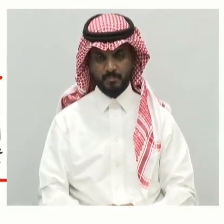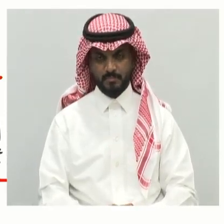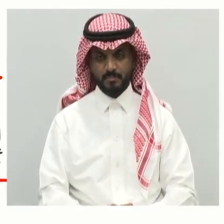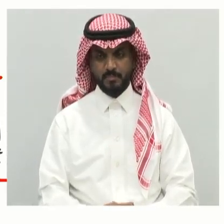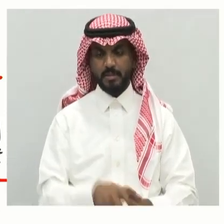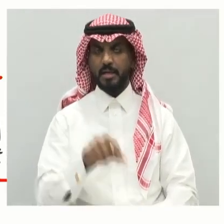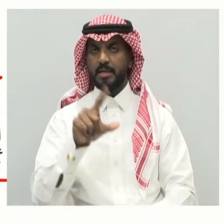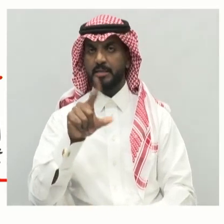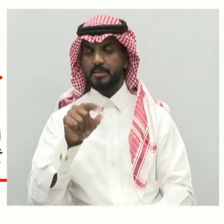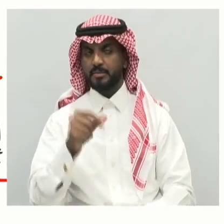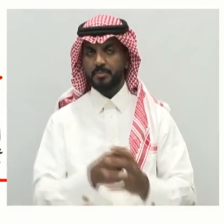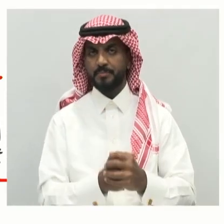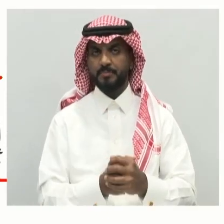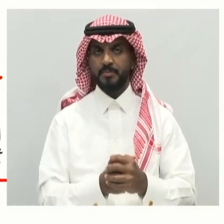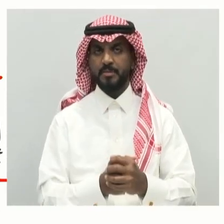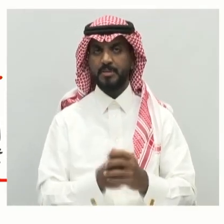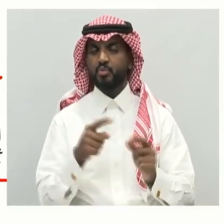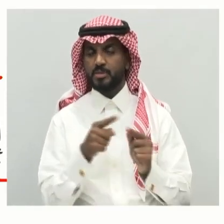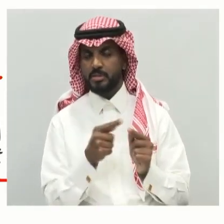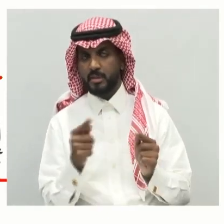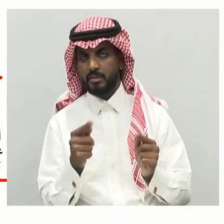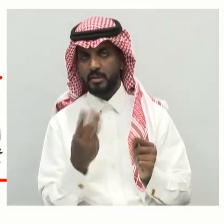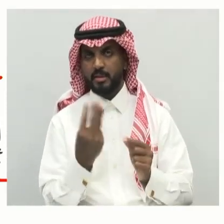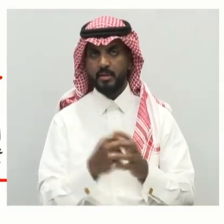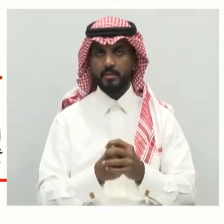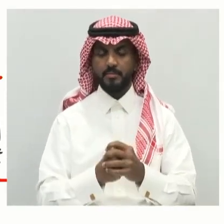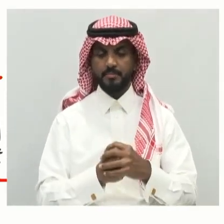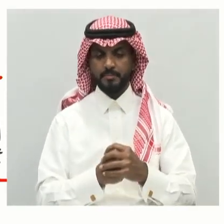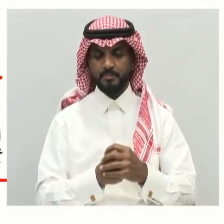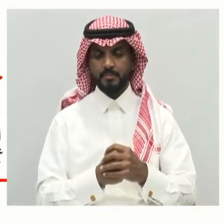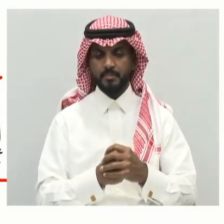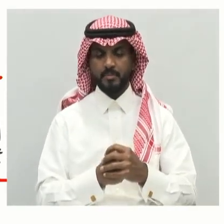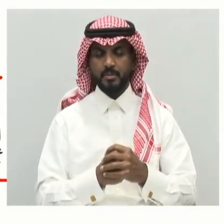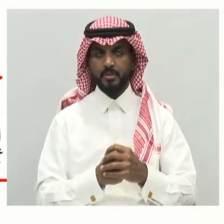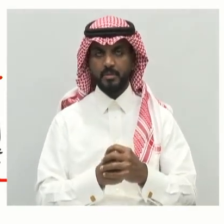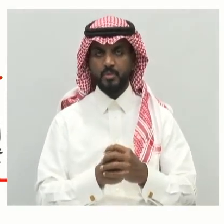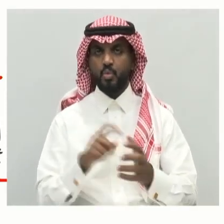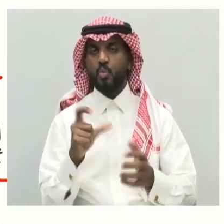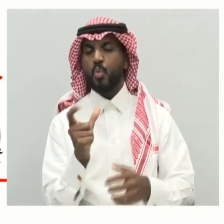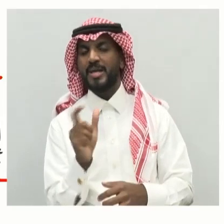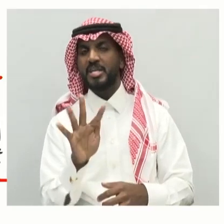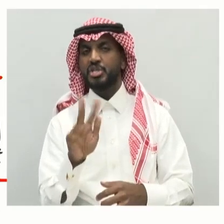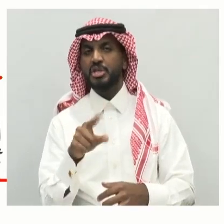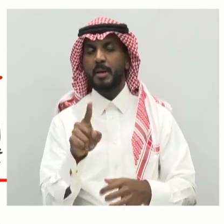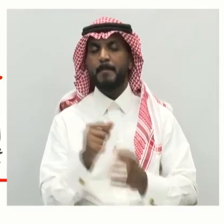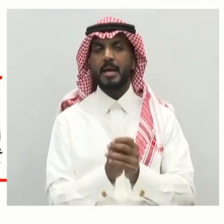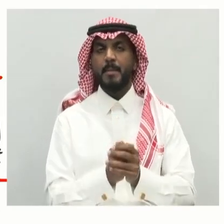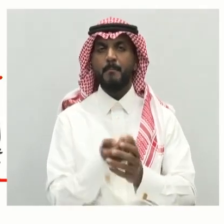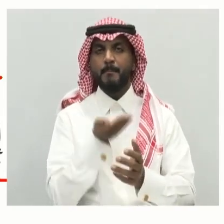احسنتم وبارك الله فيكم السطر الثالث ونشرب ما